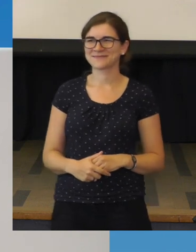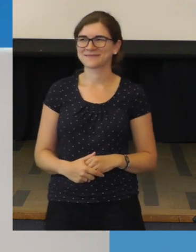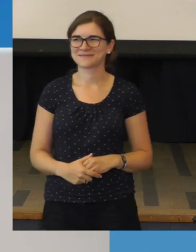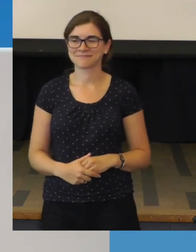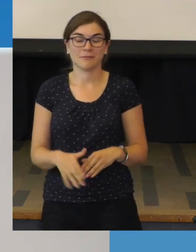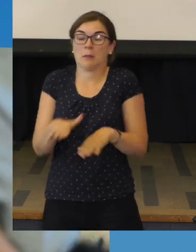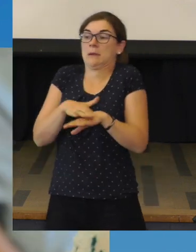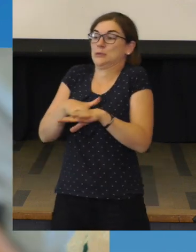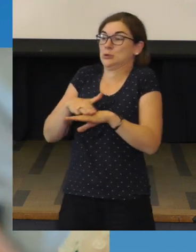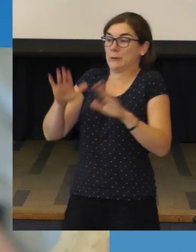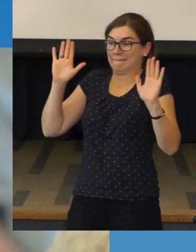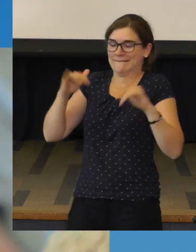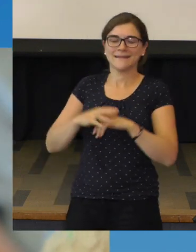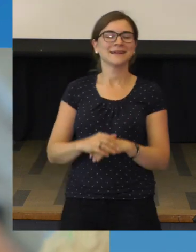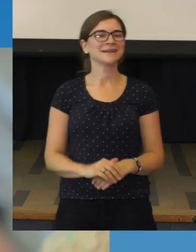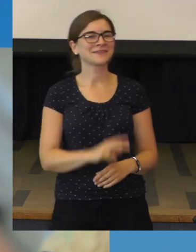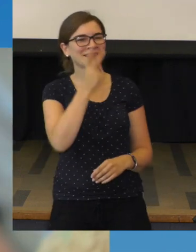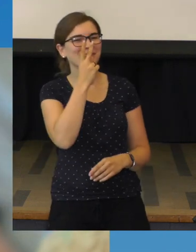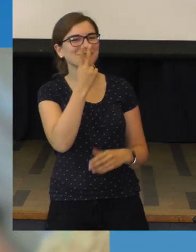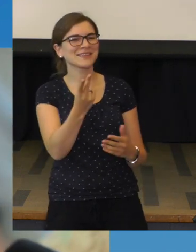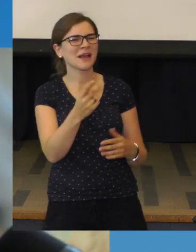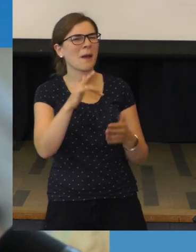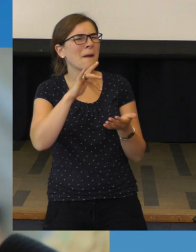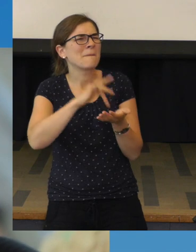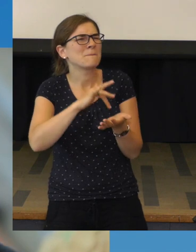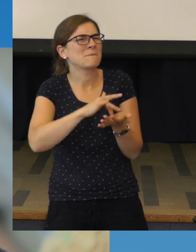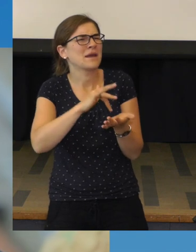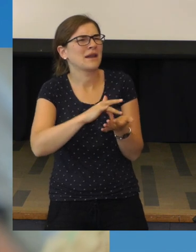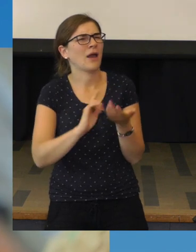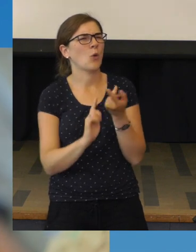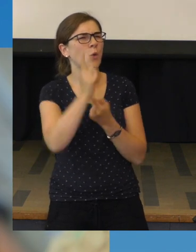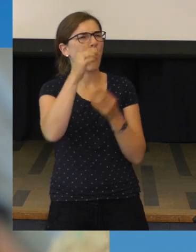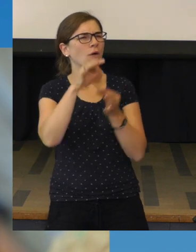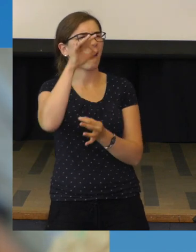Bitte um Entschuldigung. Ja. Was ist eine mittlere und was ist eine hochgradige?